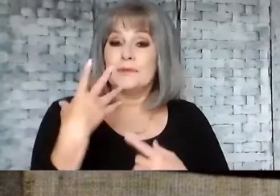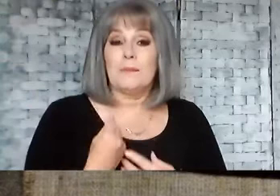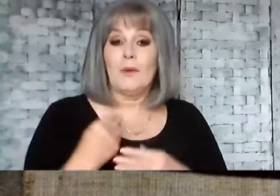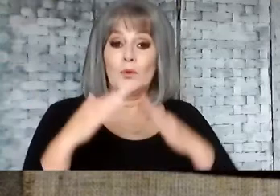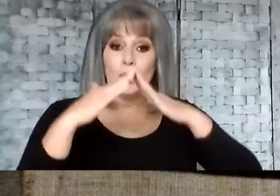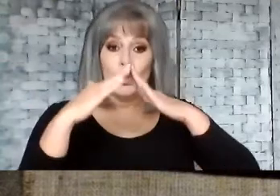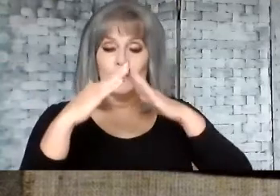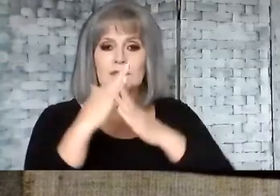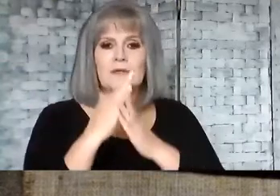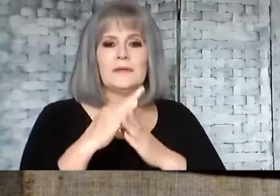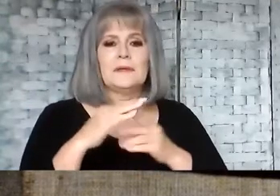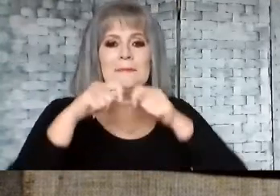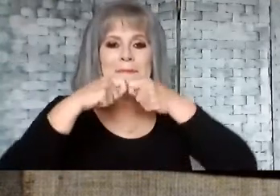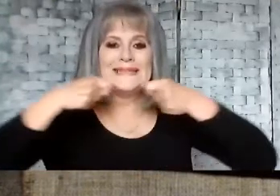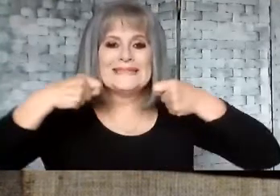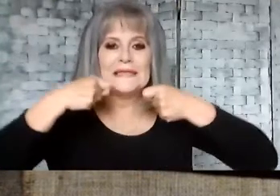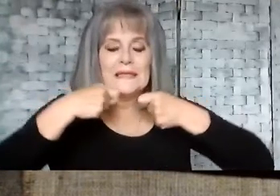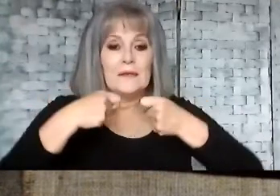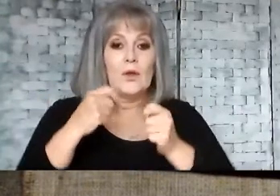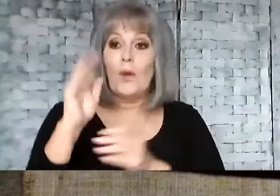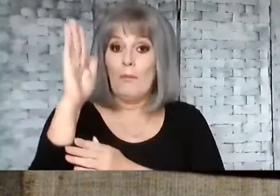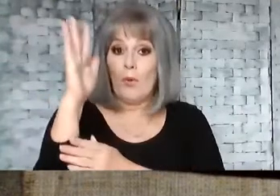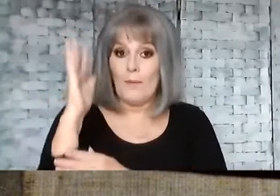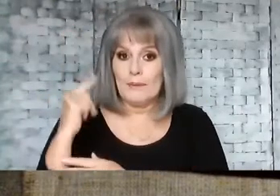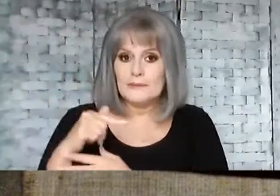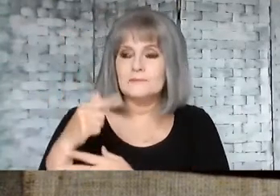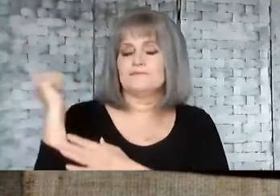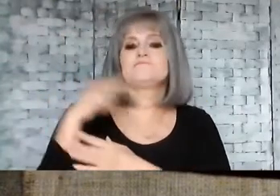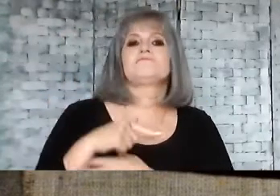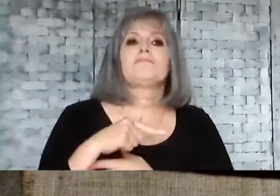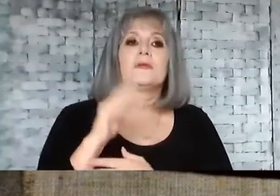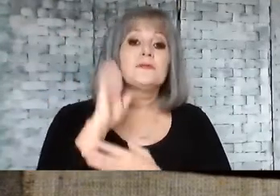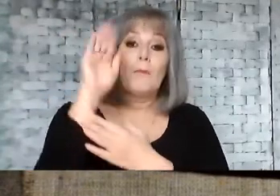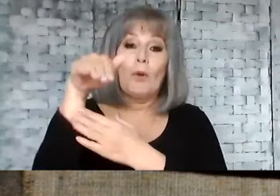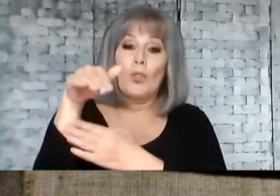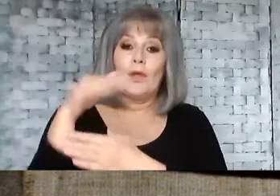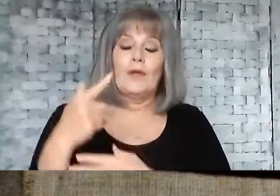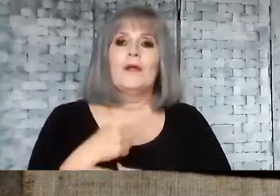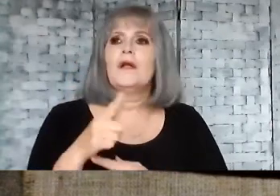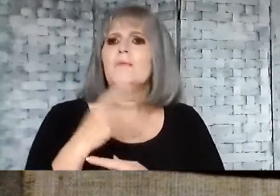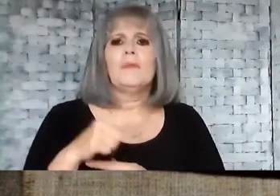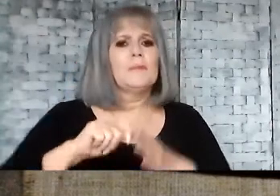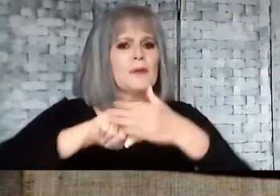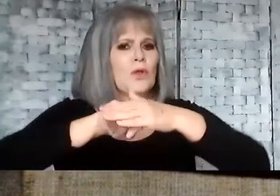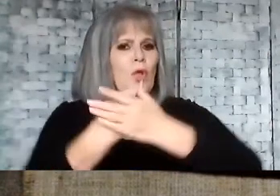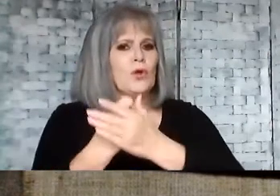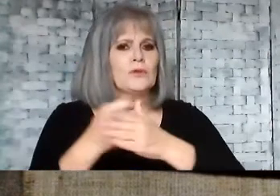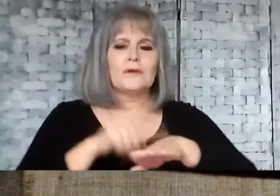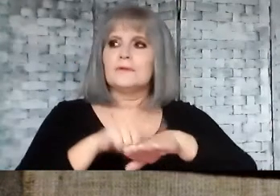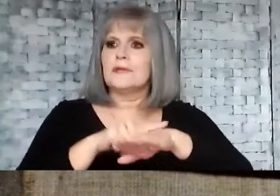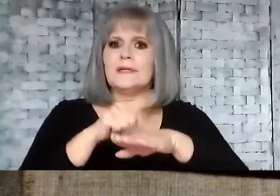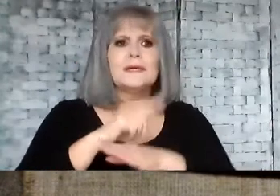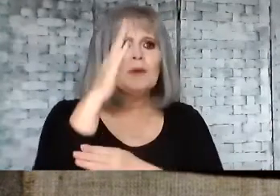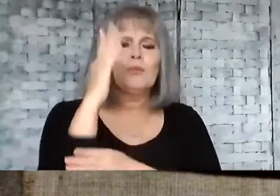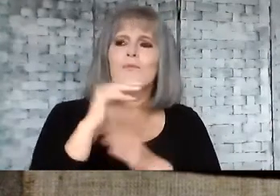So ons het hierdie plastiek boompies wat in potte staan daar by ons op die stoep en met hierdie vreselike winde van verandering hier in die lockdown